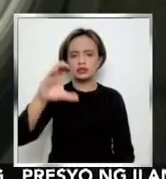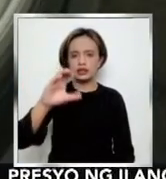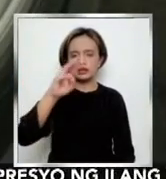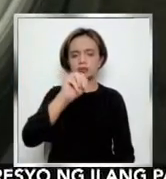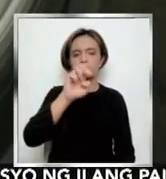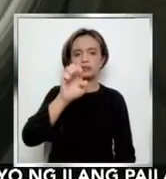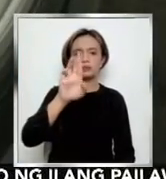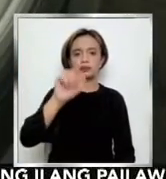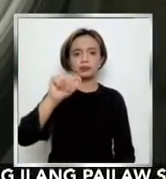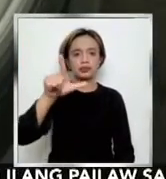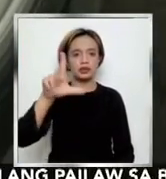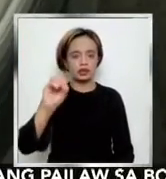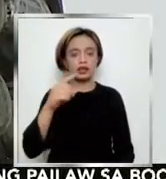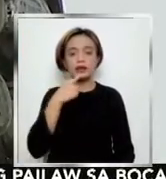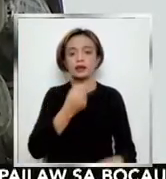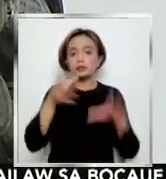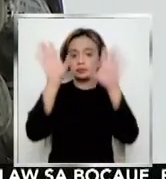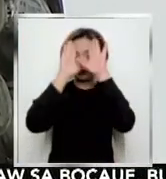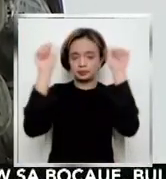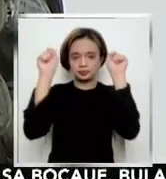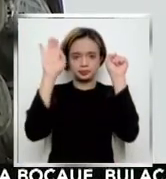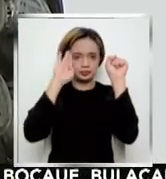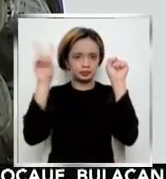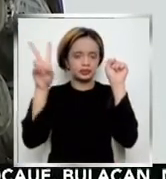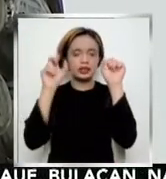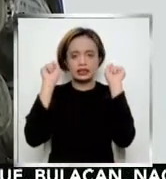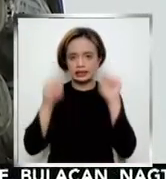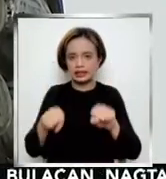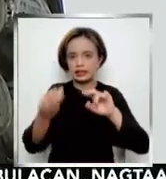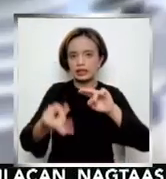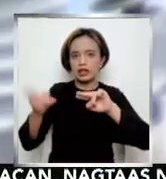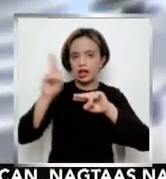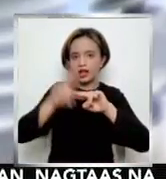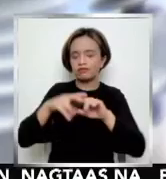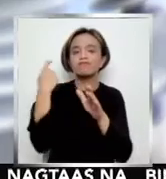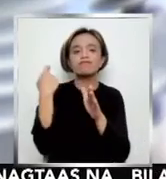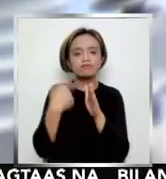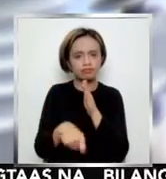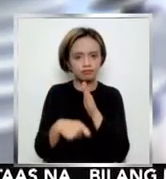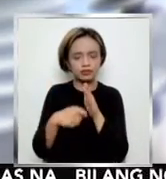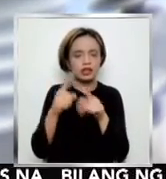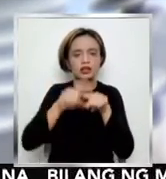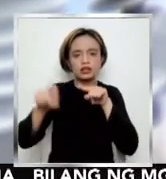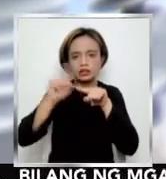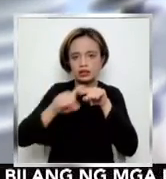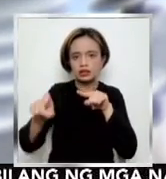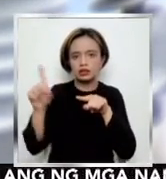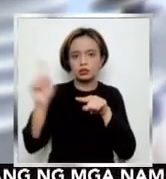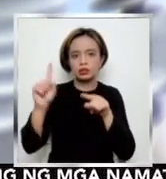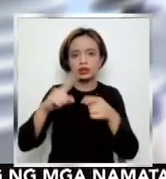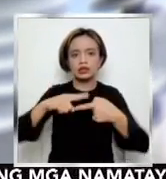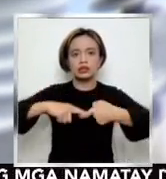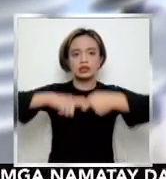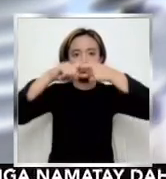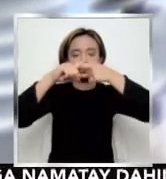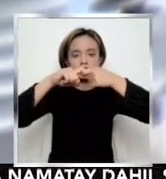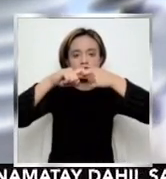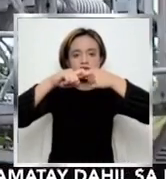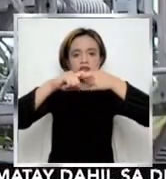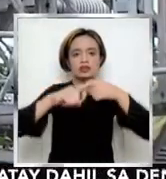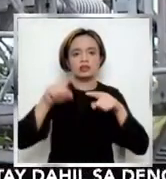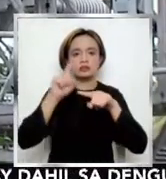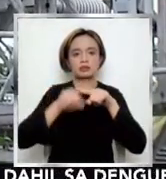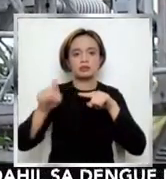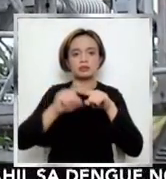Pangulo, posibleng magdulot ng taas singil sa kuryente ang pagsuspinde sa bisa ng Power Supply Agreement o PSA